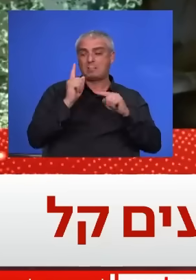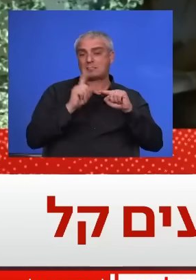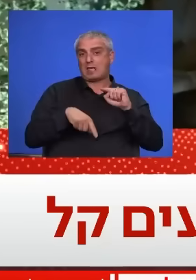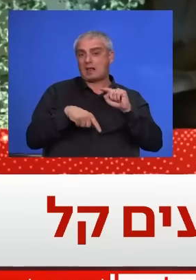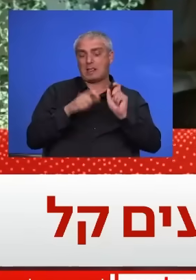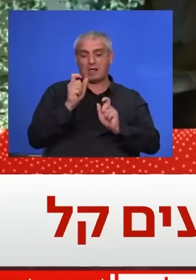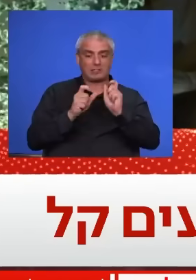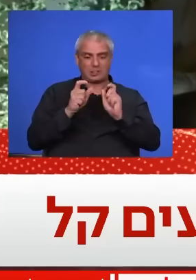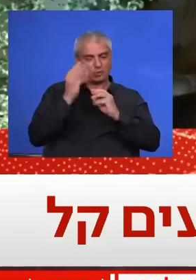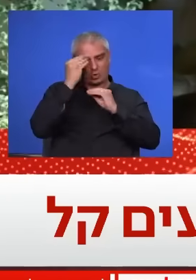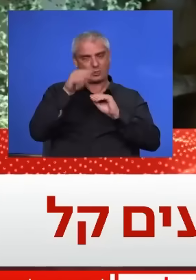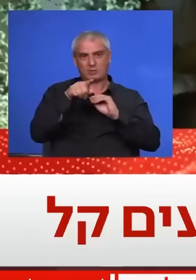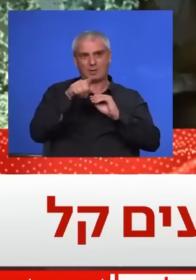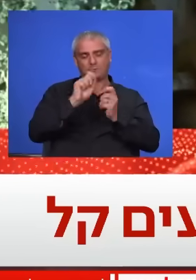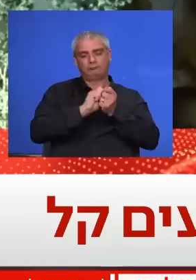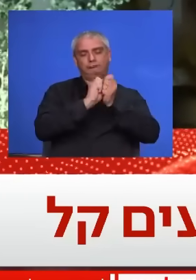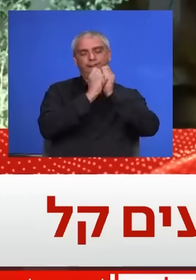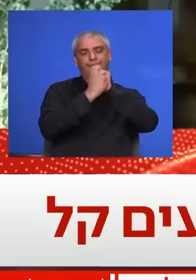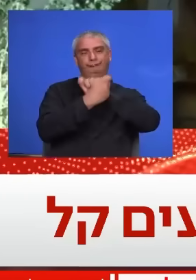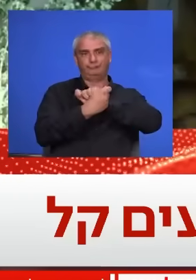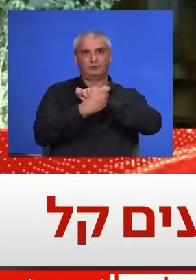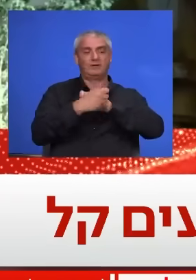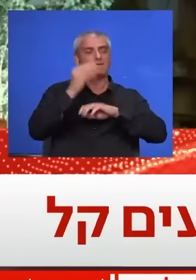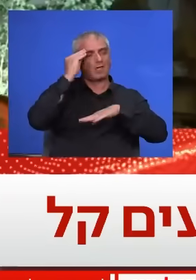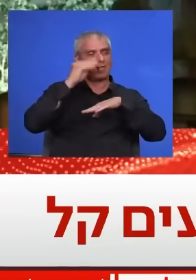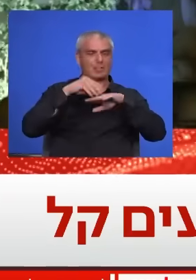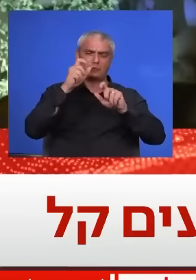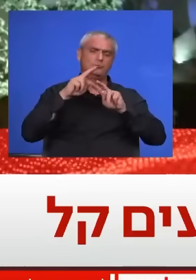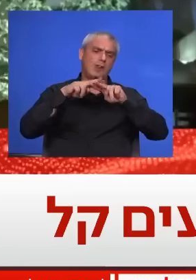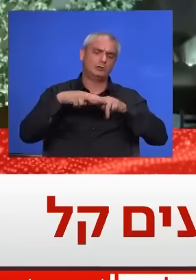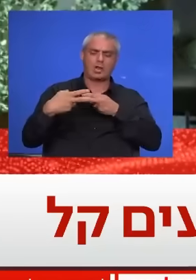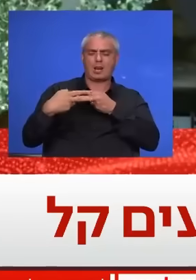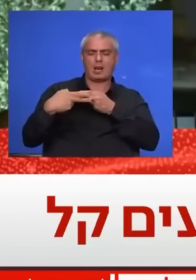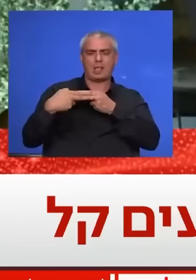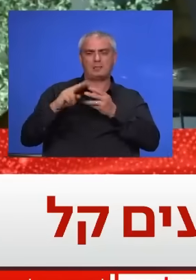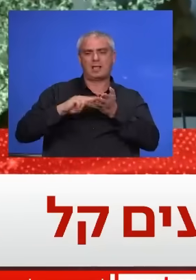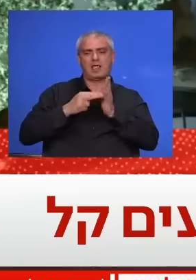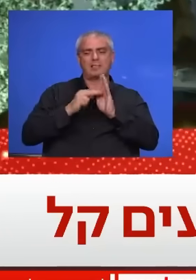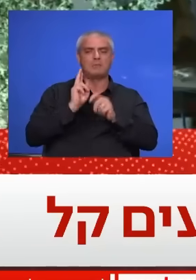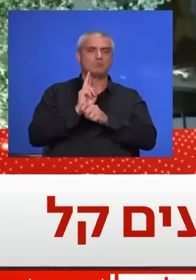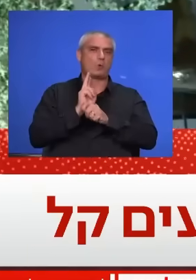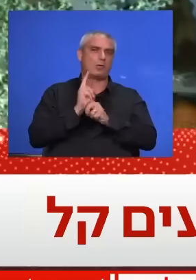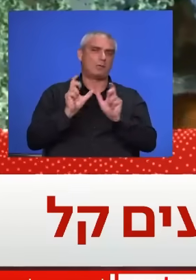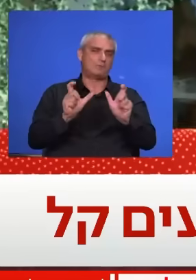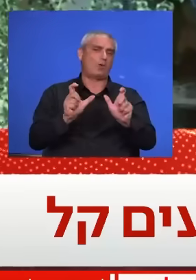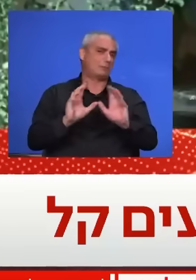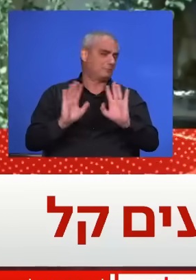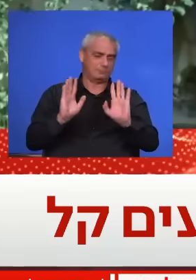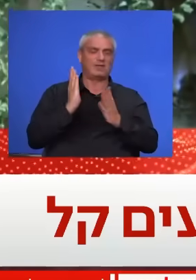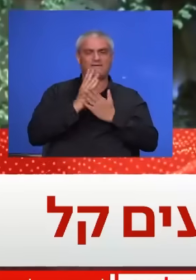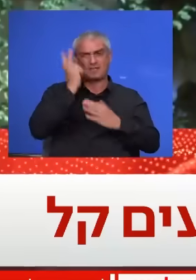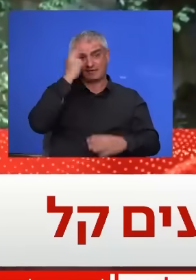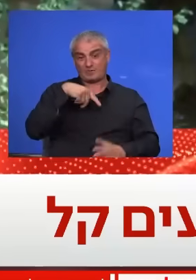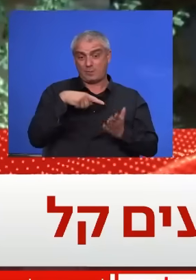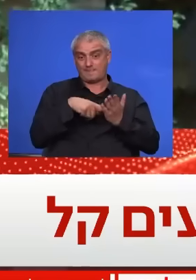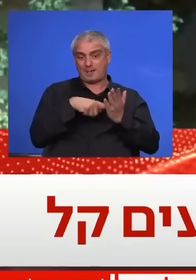הזאת משתנה, והנחה לתושבים הייתה להישאר סמוך למרחבים מוגנים. כנראה כבר אז הבינו שבגלל התקיפה